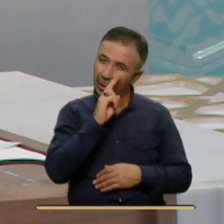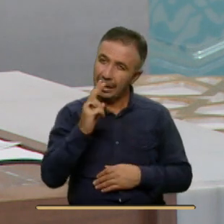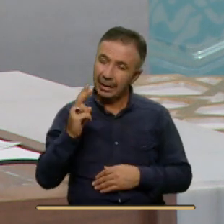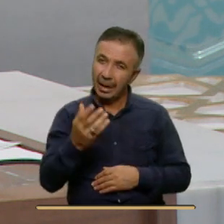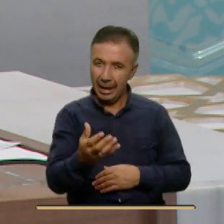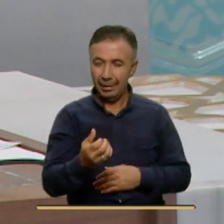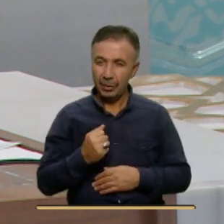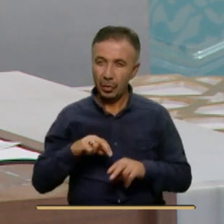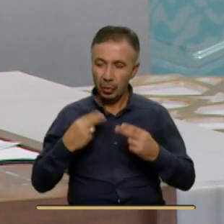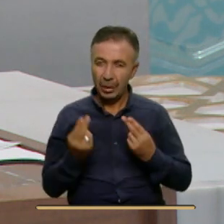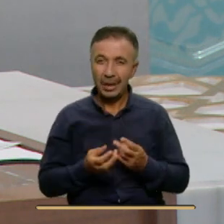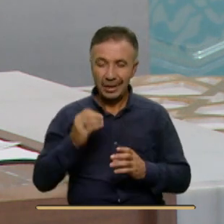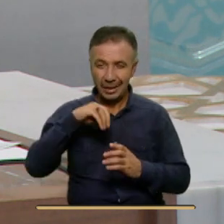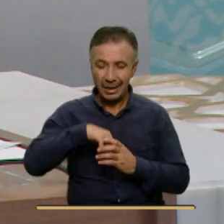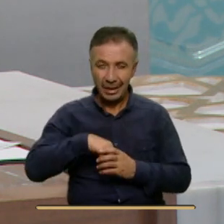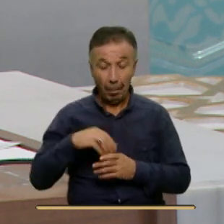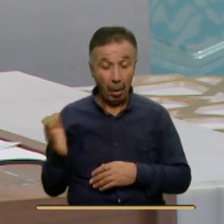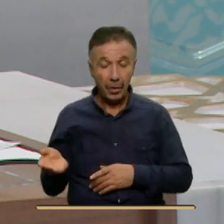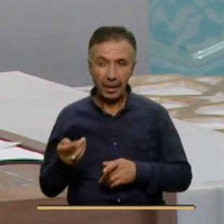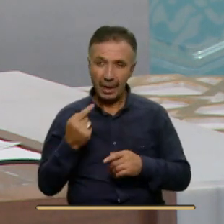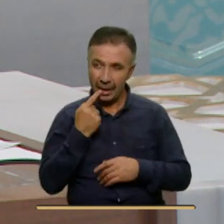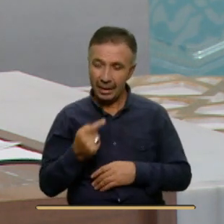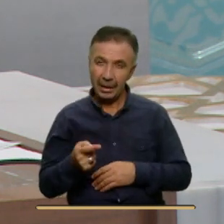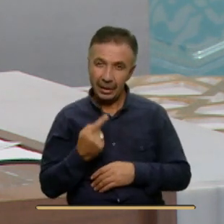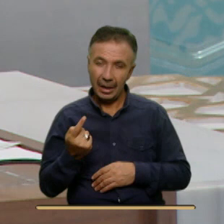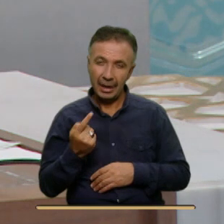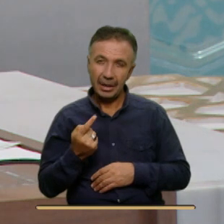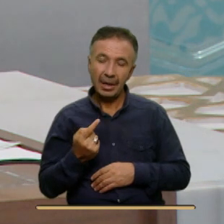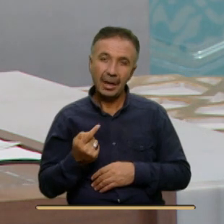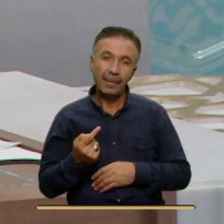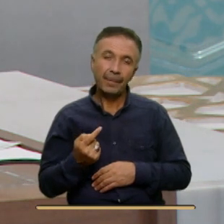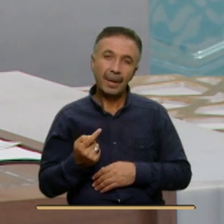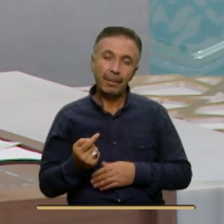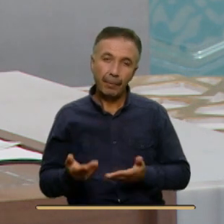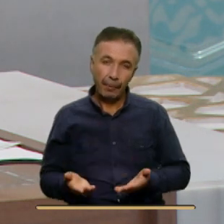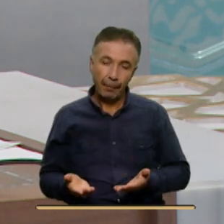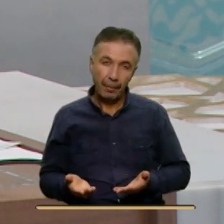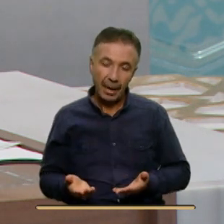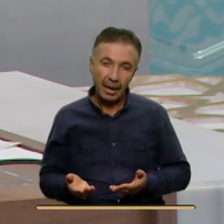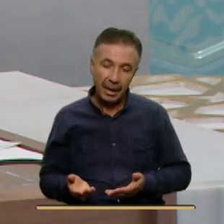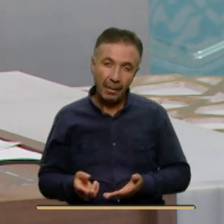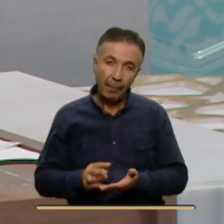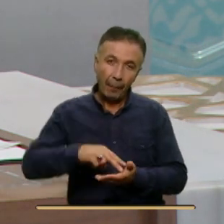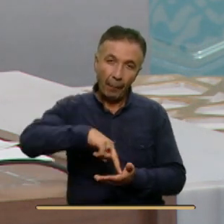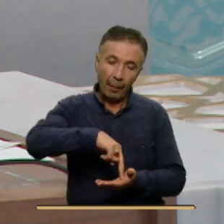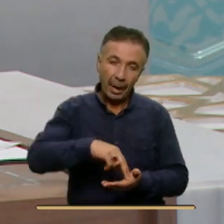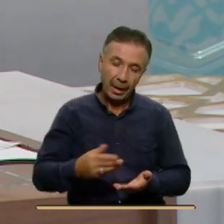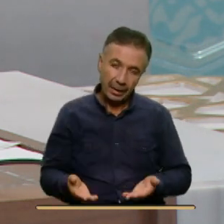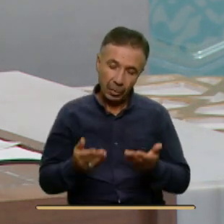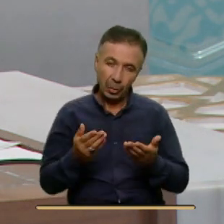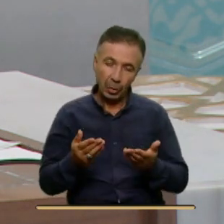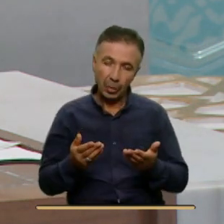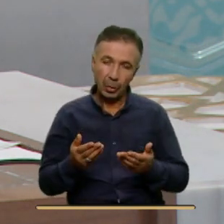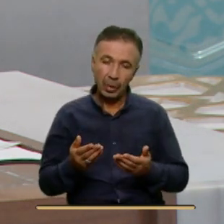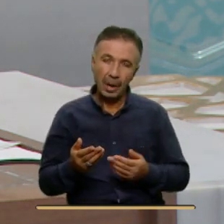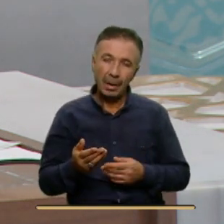Dünyadayken umursamadığı şeylerden dolayı mahşer günü başkasının almış olduğu günahlarla cehenneme giren